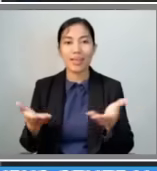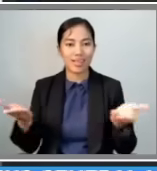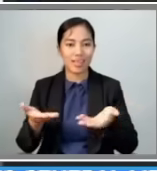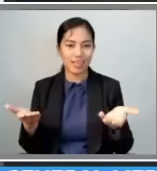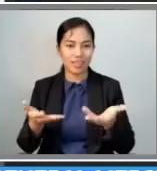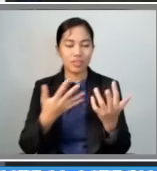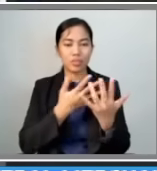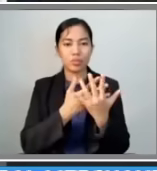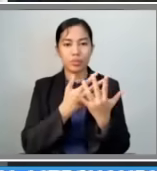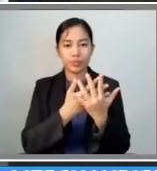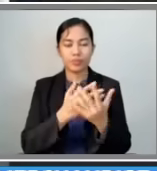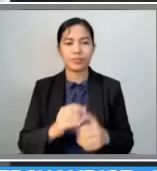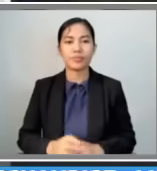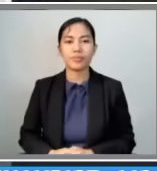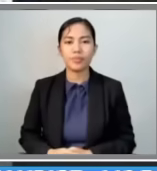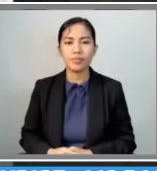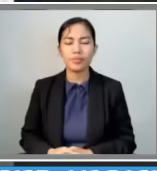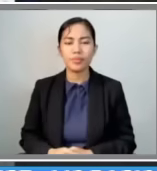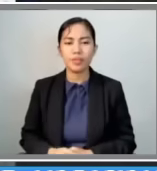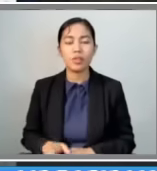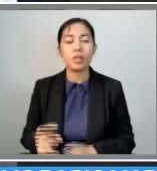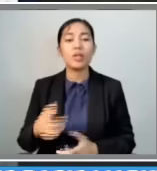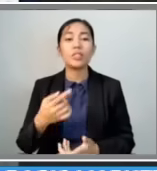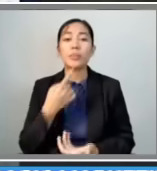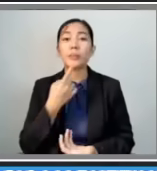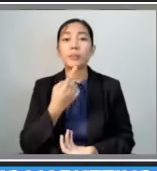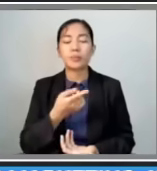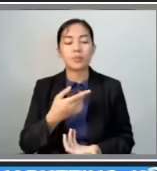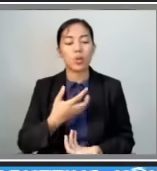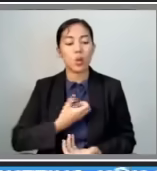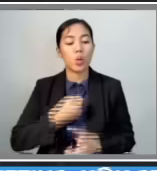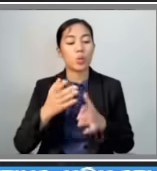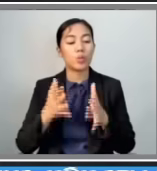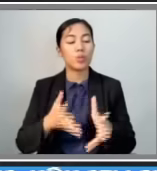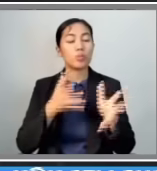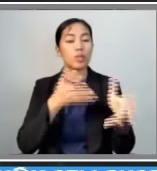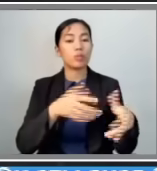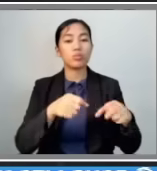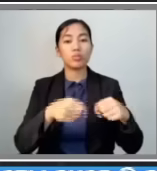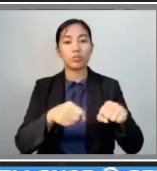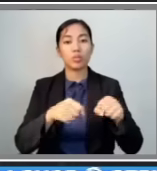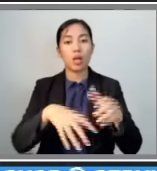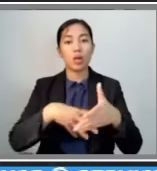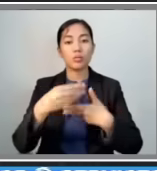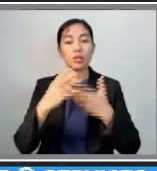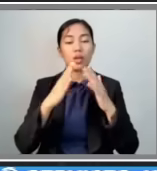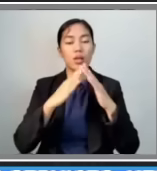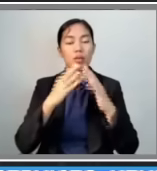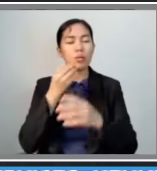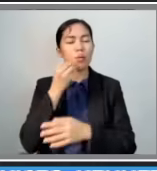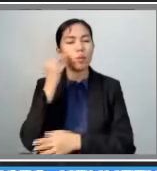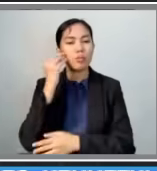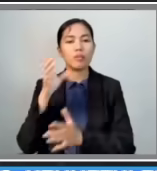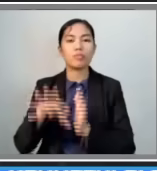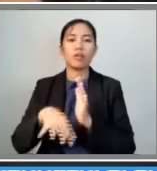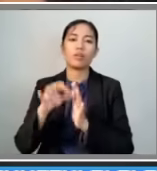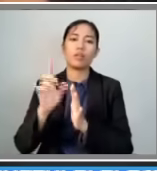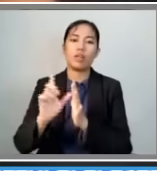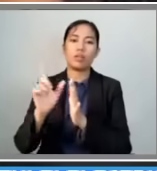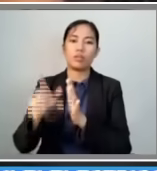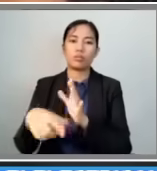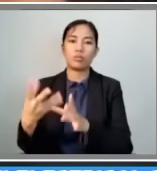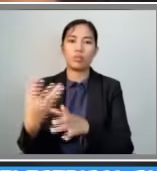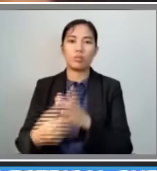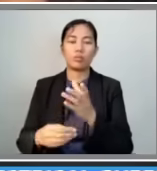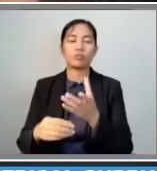biktima sa pulisya, iniwan niya ang kanyang motorsiklo sa labas ng kanilang bahay at nadiskubre na lang niyang nawawala ito pagising niya na madaling araw.